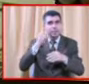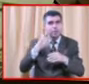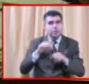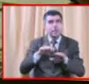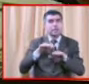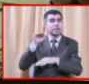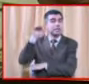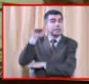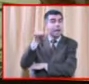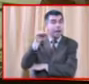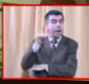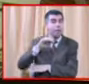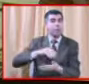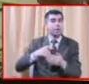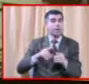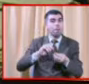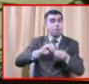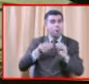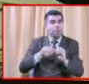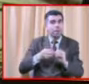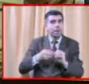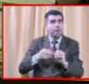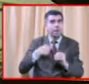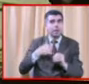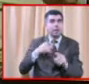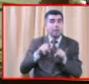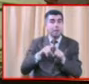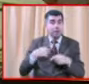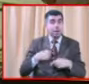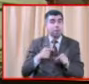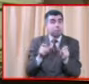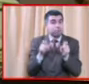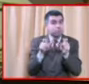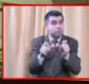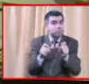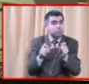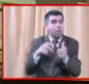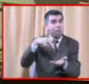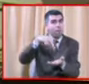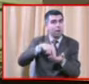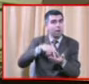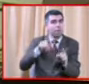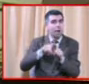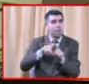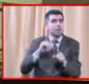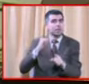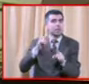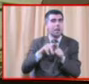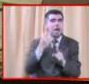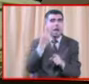اللي تتعرف اللي تطرح مشكل، أنه تنتبعو أنا شخصيا أول من تعرف هذا الشيء، وتنوعدك أنه ابتداء من